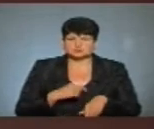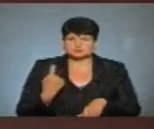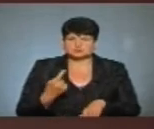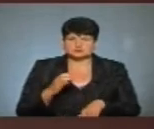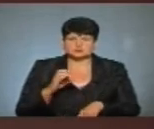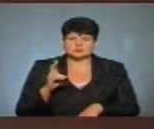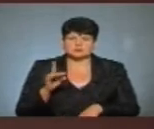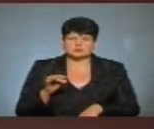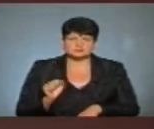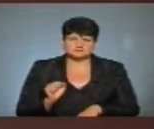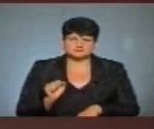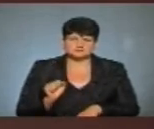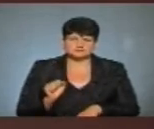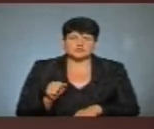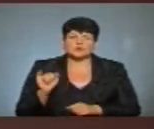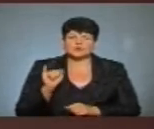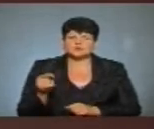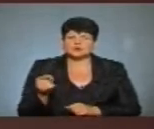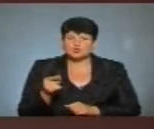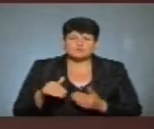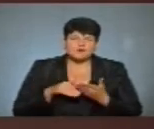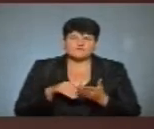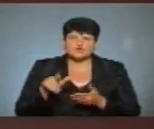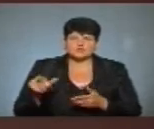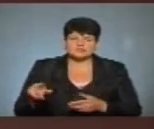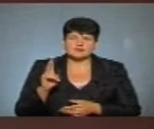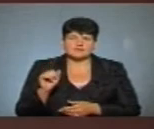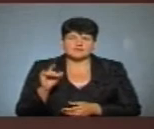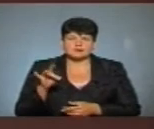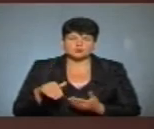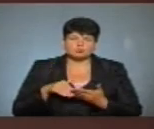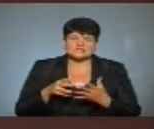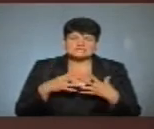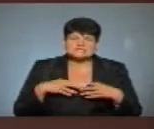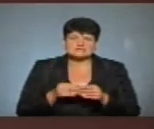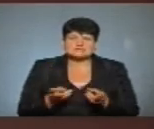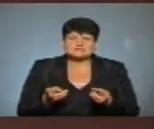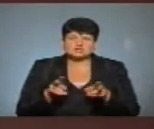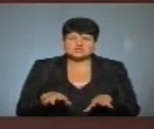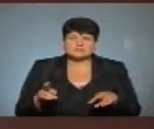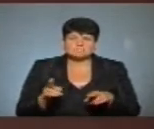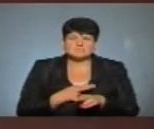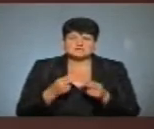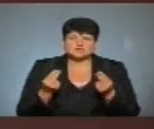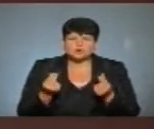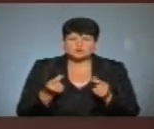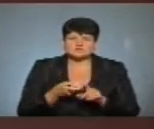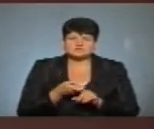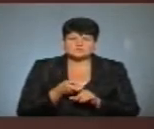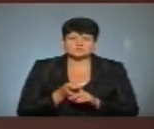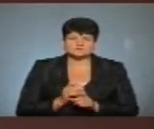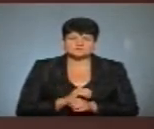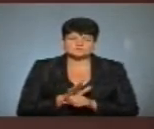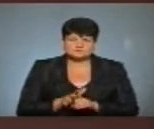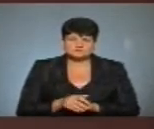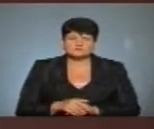Крет. У Тернополі волонтери Карітасу допомагають сім'ям, які залишилися без грошей через пандемію